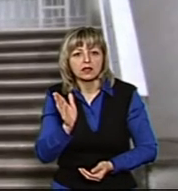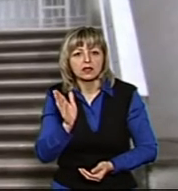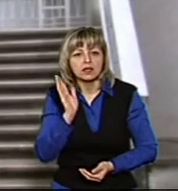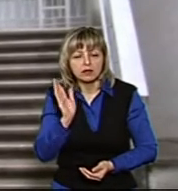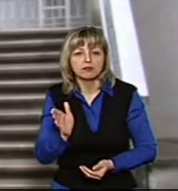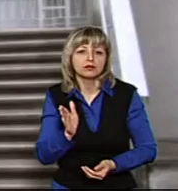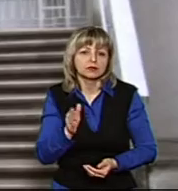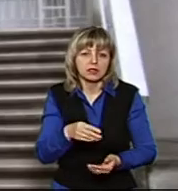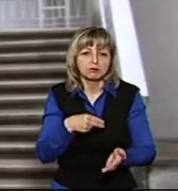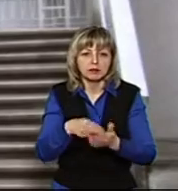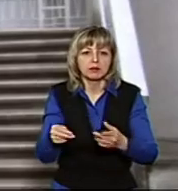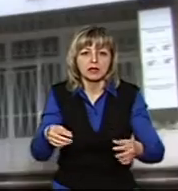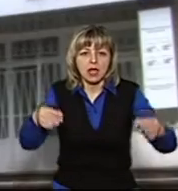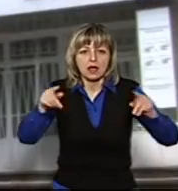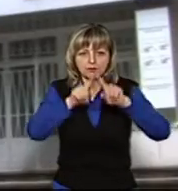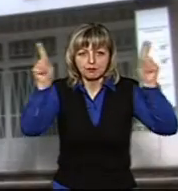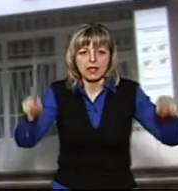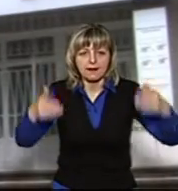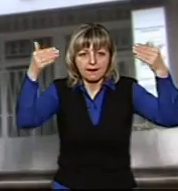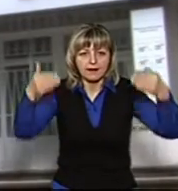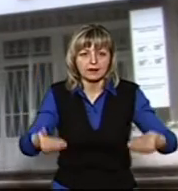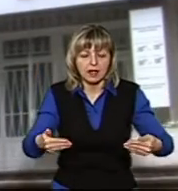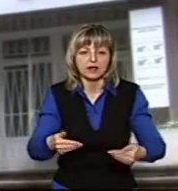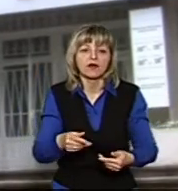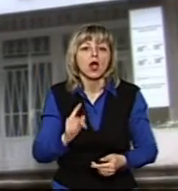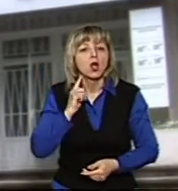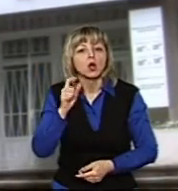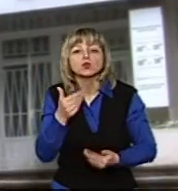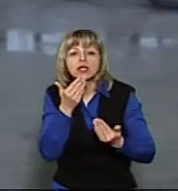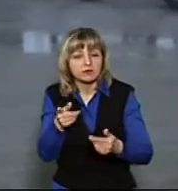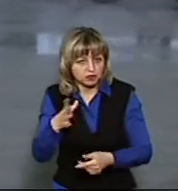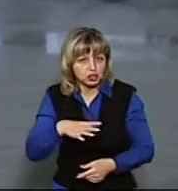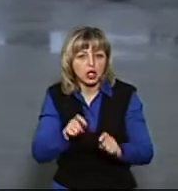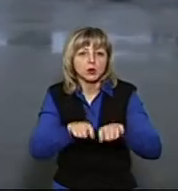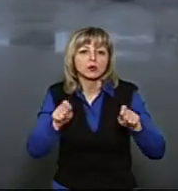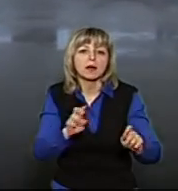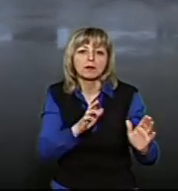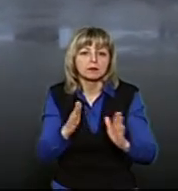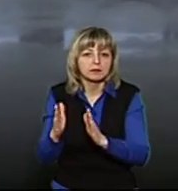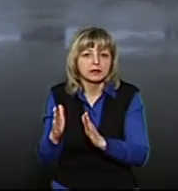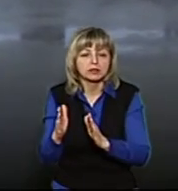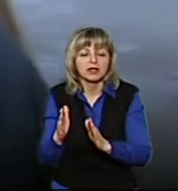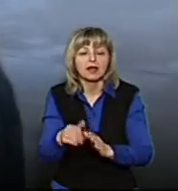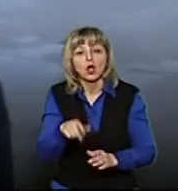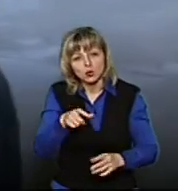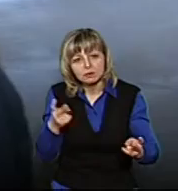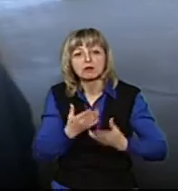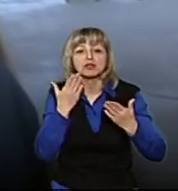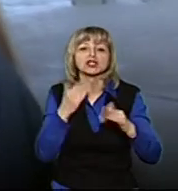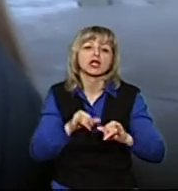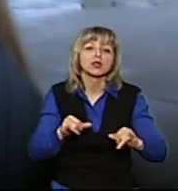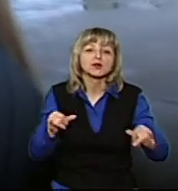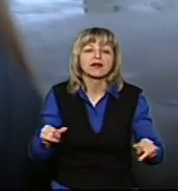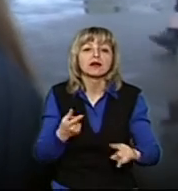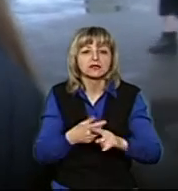на другому етапі. Суспільне запитало лучан, чи очікують вони на відкриття бібліотек. Людям потрібно читати книжки, розвиватися. Це актуально,